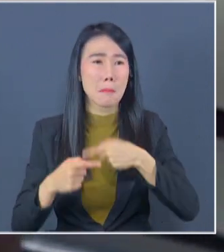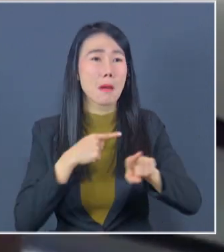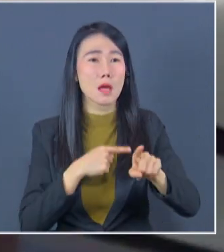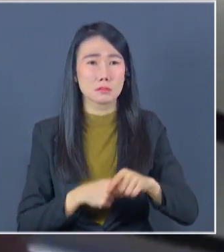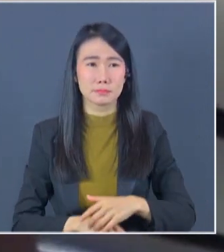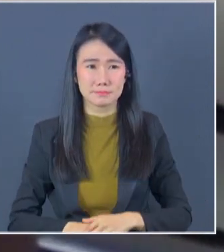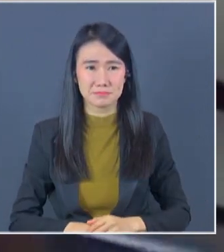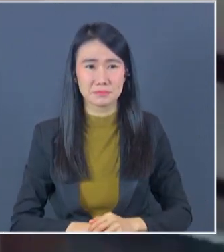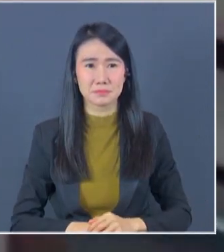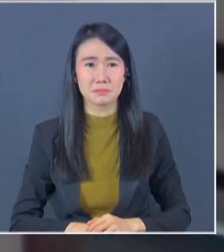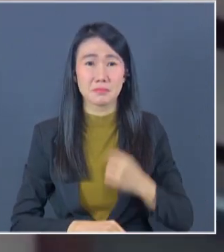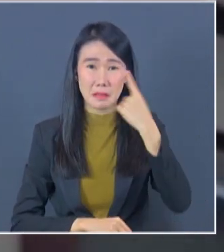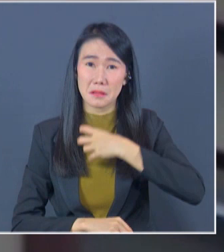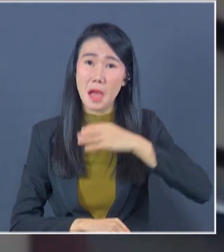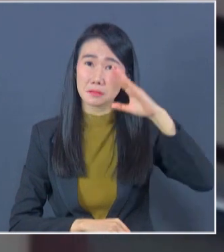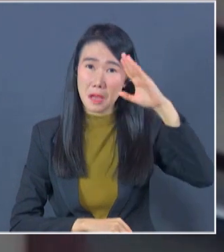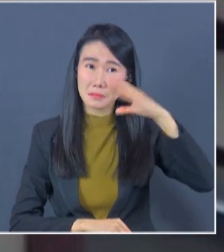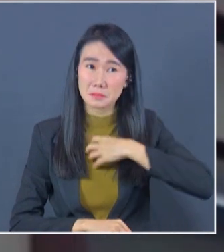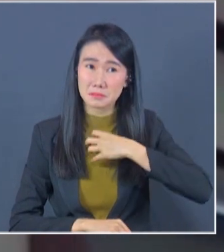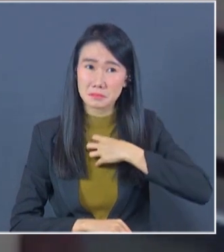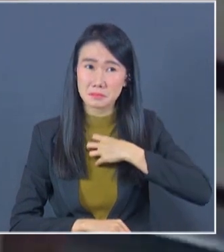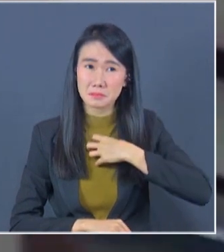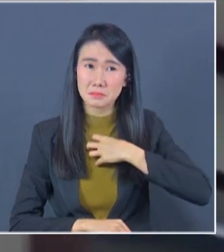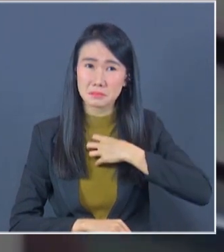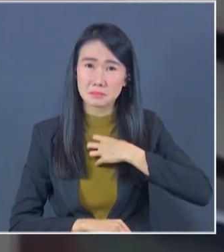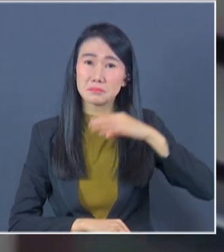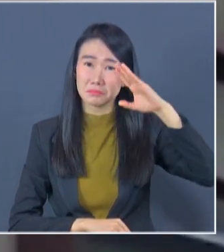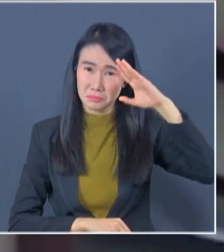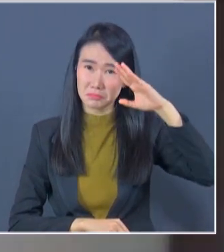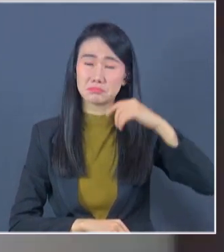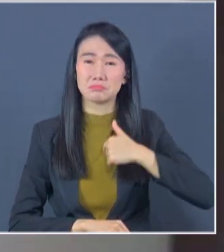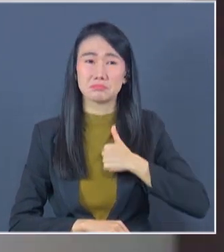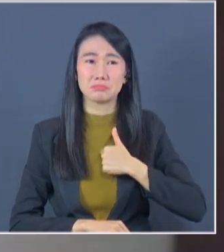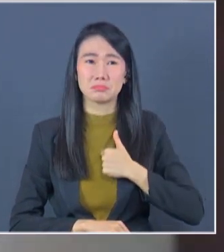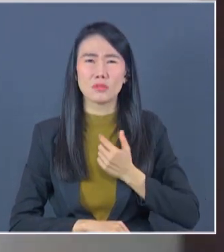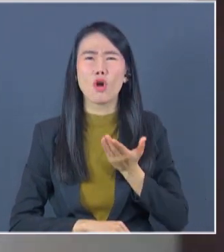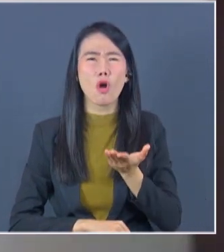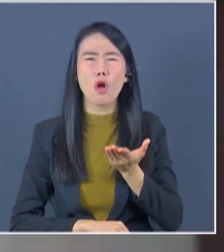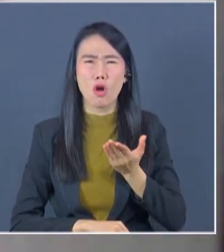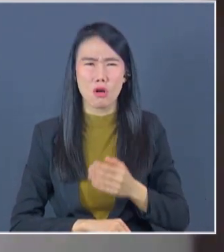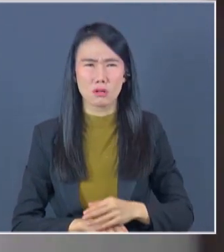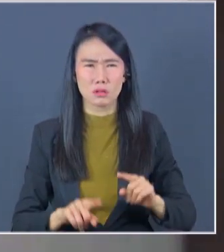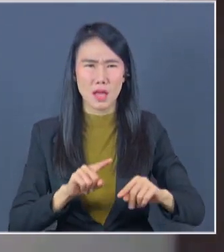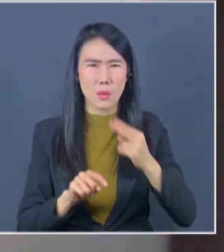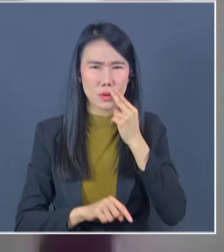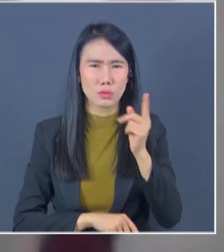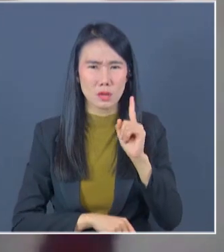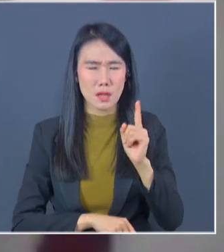ไม่มีอะไร อยาก จะ หายตอน เติมนี่แหละที่เป็นทหารที่เป็นคนทหารน่ะผมขอแค่นั้นน่ะคือมึงไม่เหมาะข้างข้